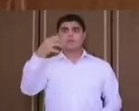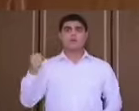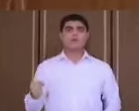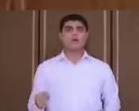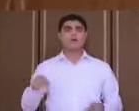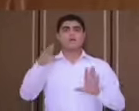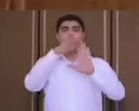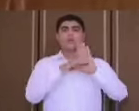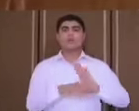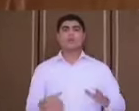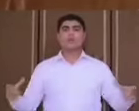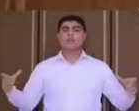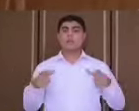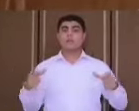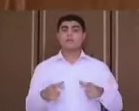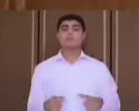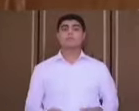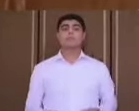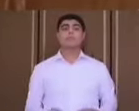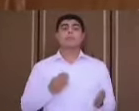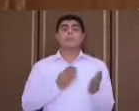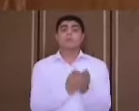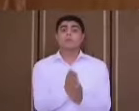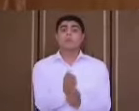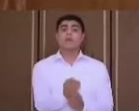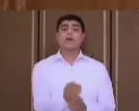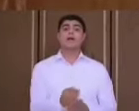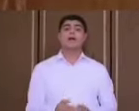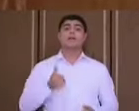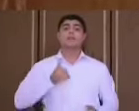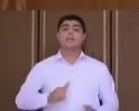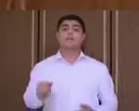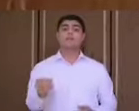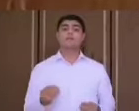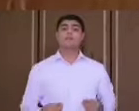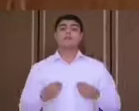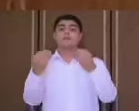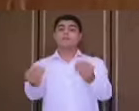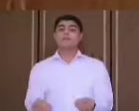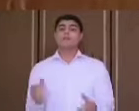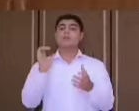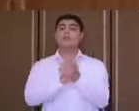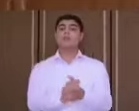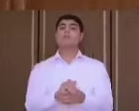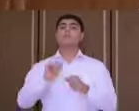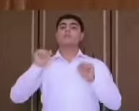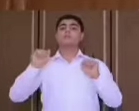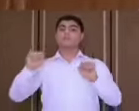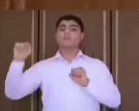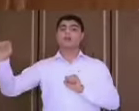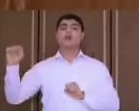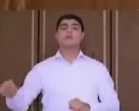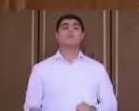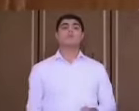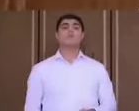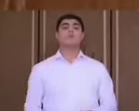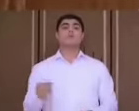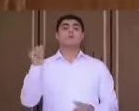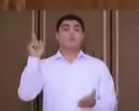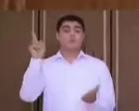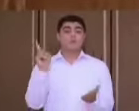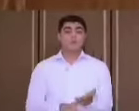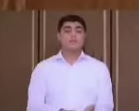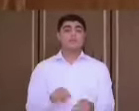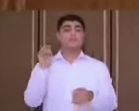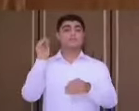اتعلمت ان الطمع يقل ما جمع، وان الحق دايما بيرجع لاصحابه، ولازم نطلبه باسلوب